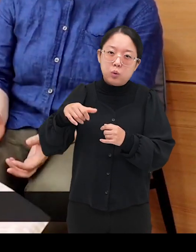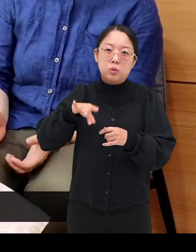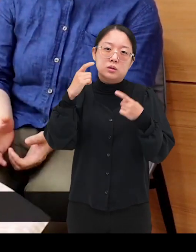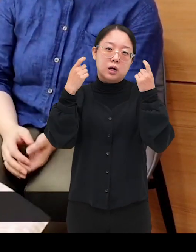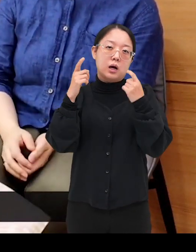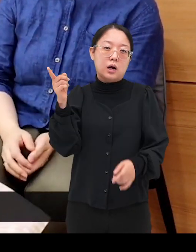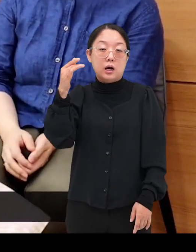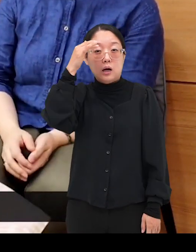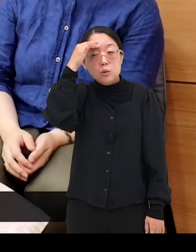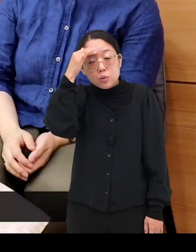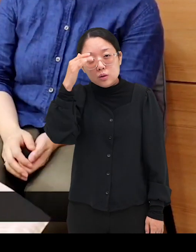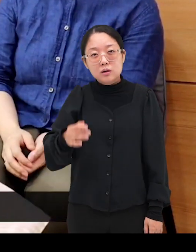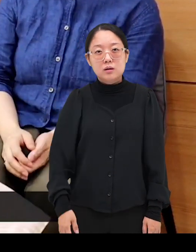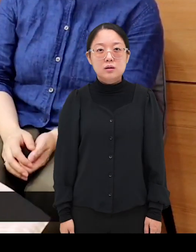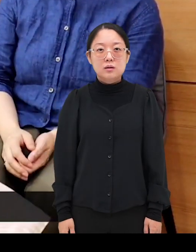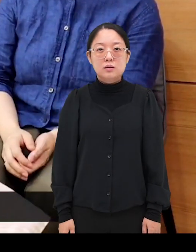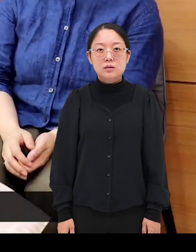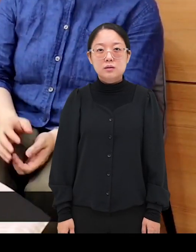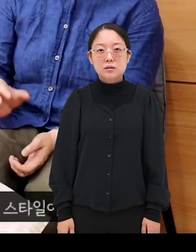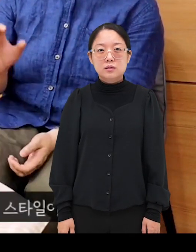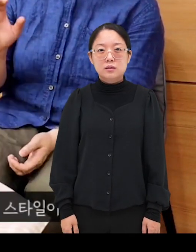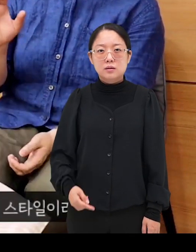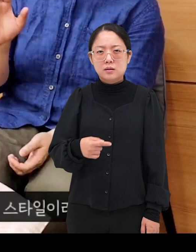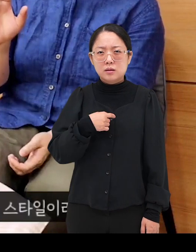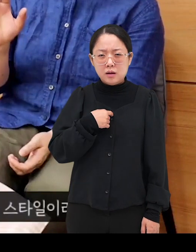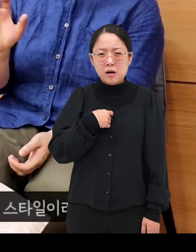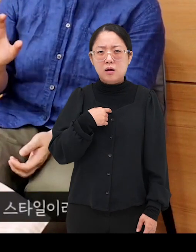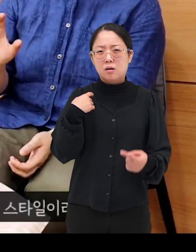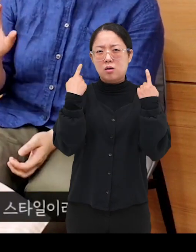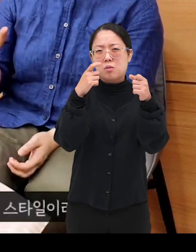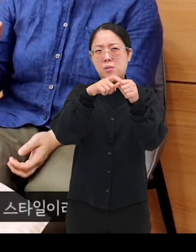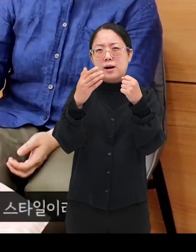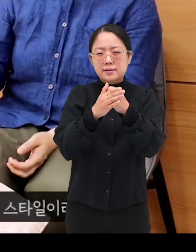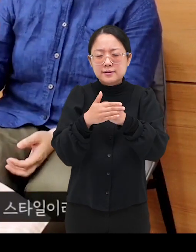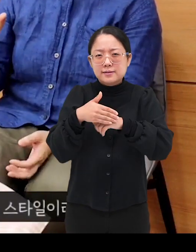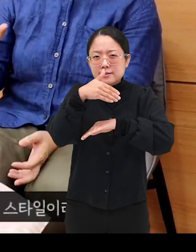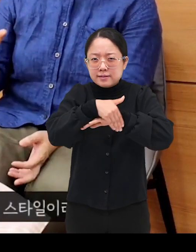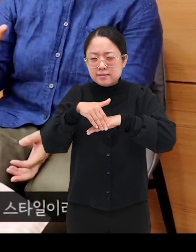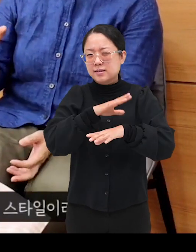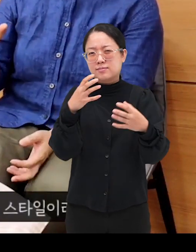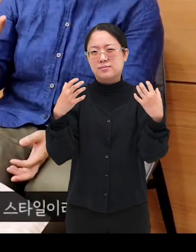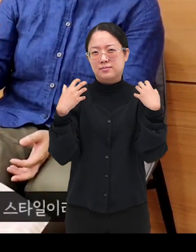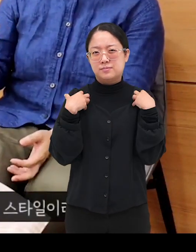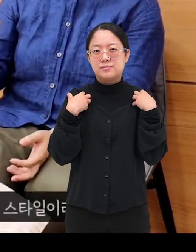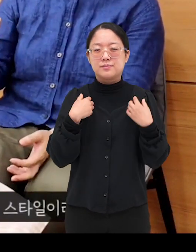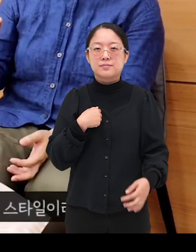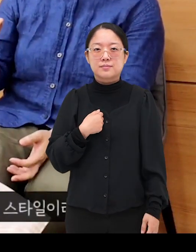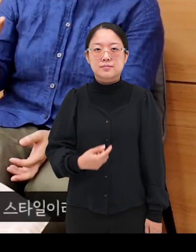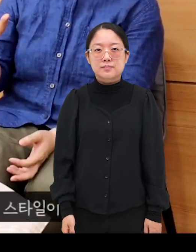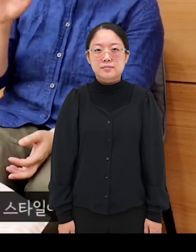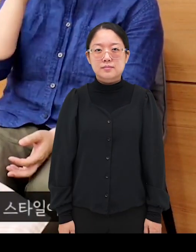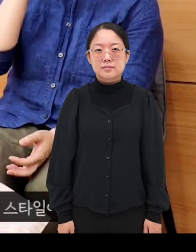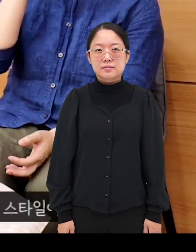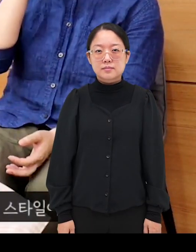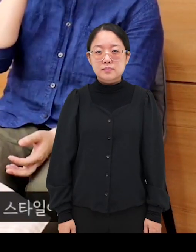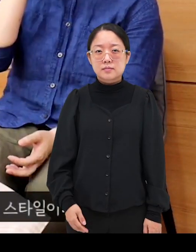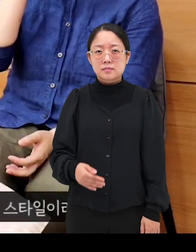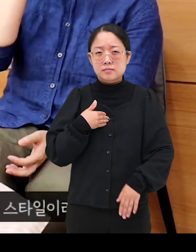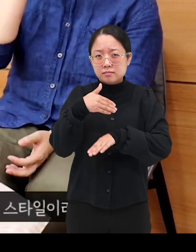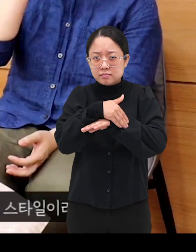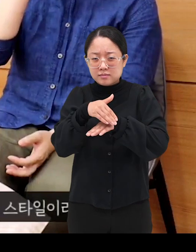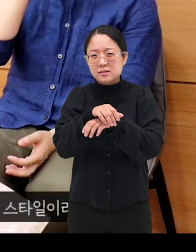신랑도 어쨌든 초행길이고 하다 보니까 제가 이제 주로 여행 계획을 짜서 그러니까 저는